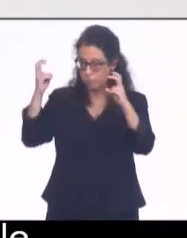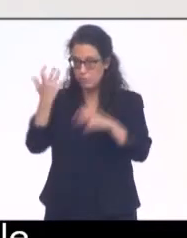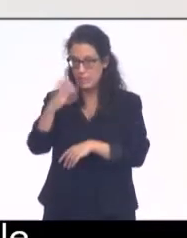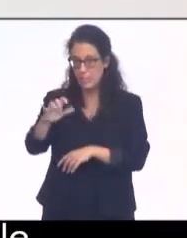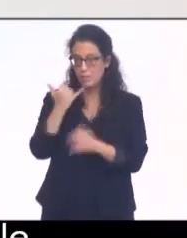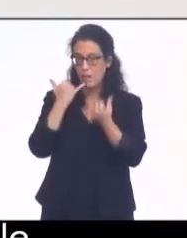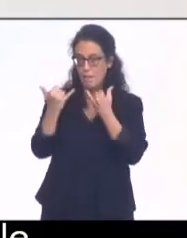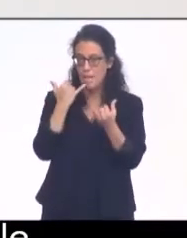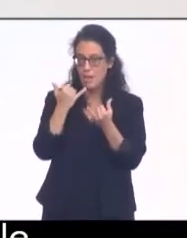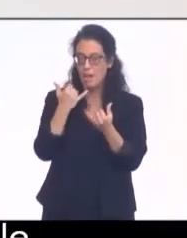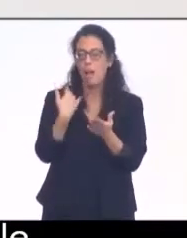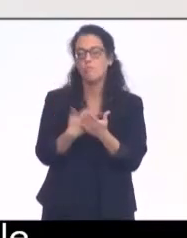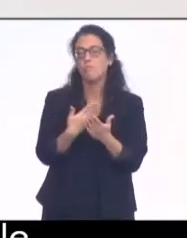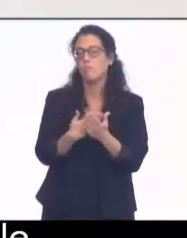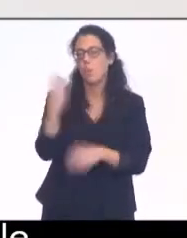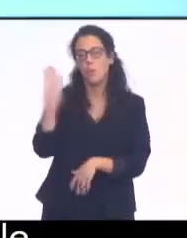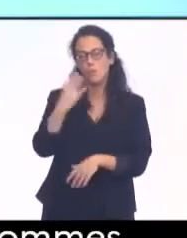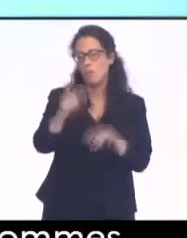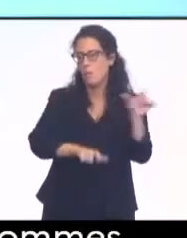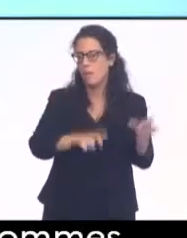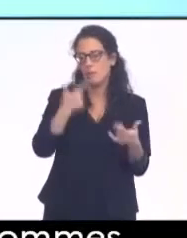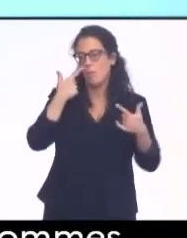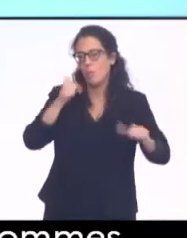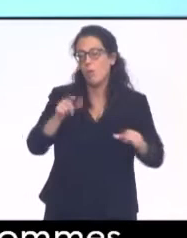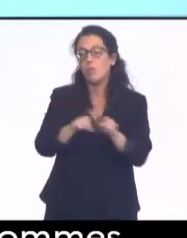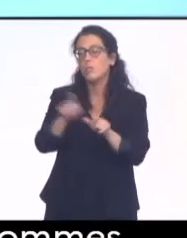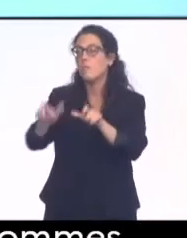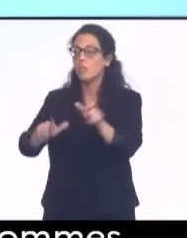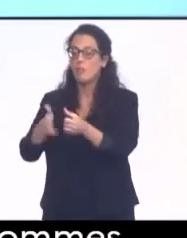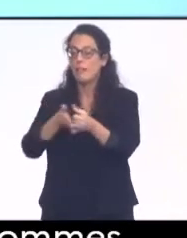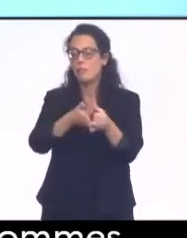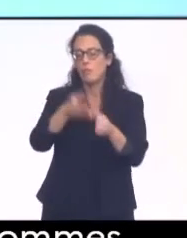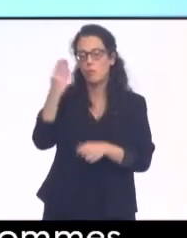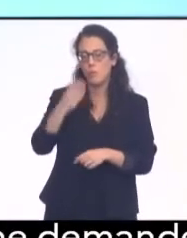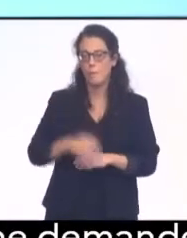très importante des personnes et de leurs aidants.